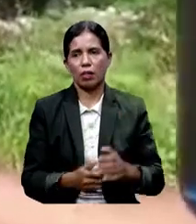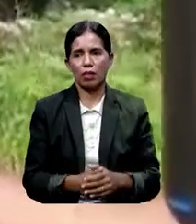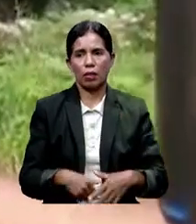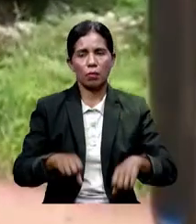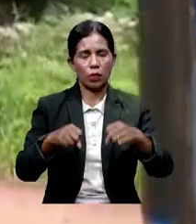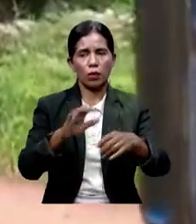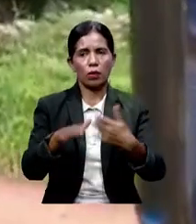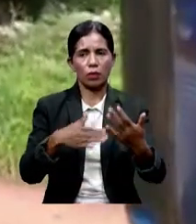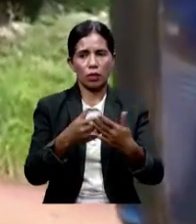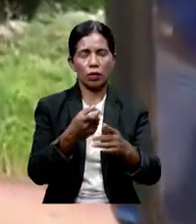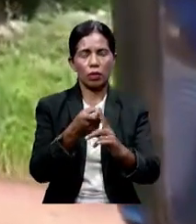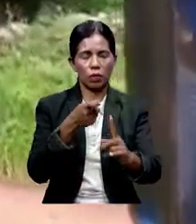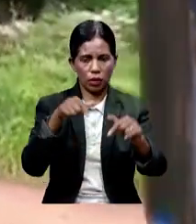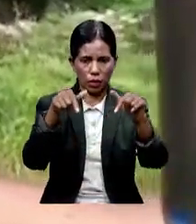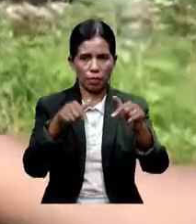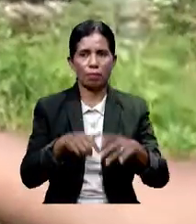hot tu ya laran ni liu sini tu